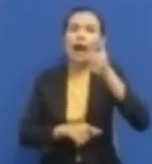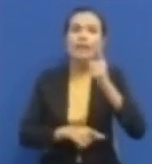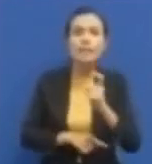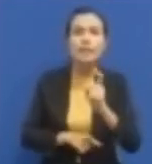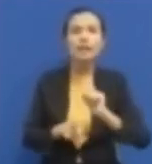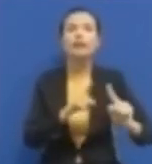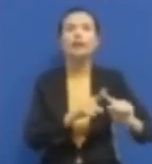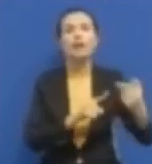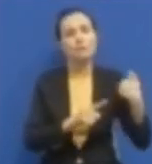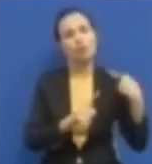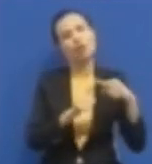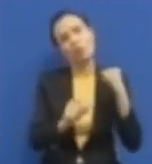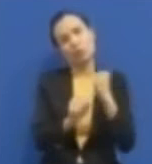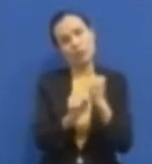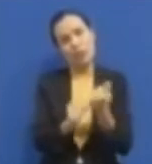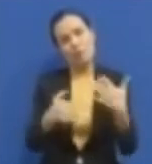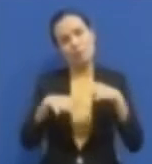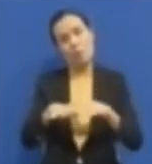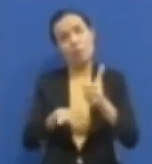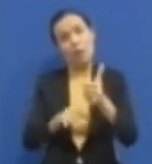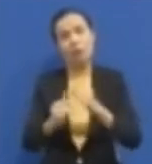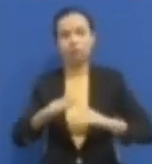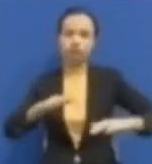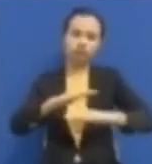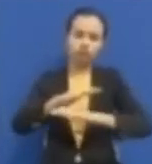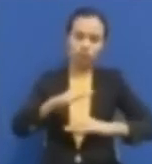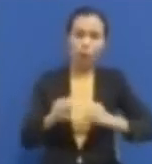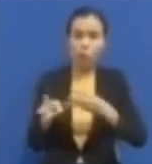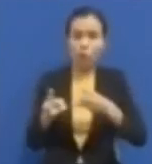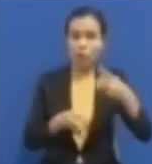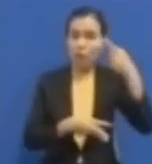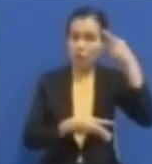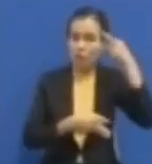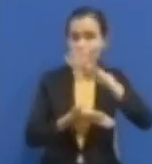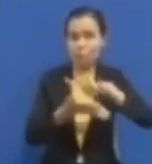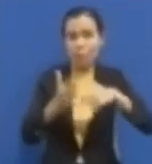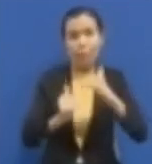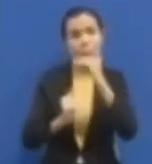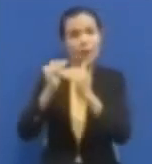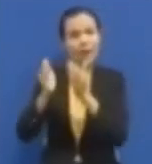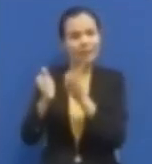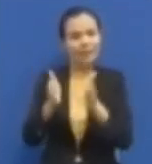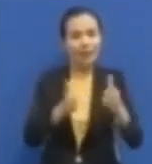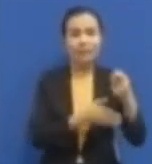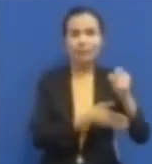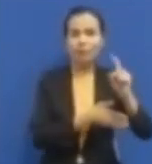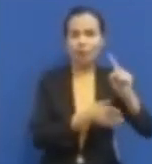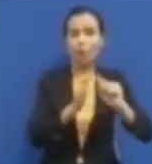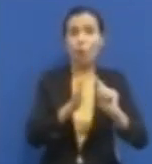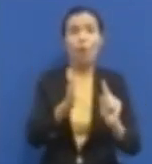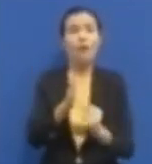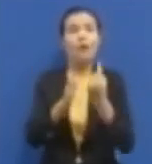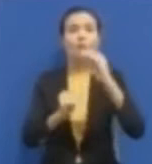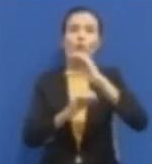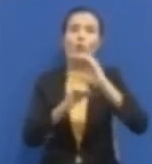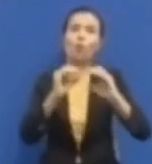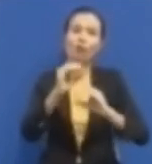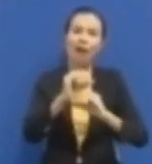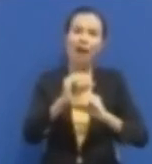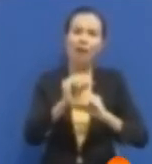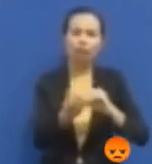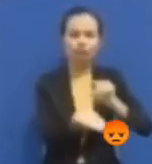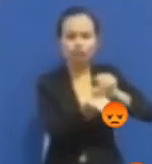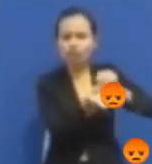ได้เมื่อฐานความคิดเป็นเช่นนี้แผนการปฏิรูปประเทศในแต่ละด้านจึงควรเริ่มต้นด้วยโครงการจำนวนที่ไม่ม